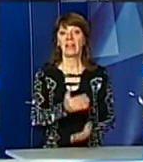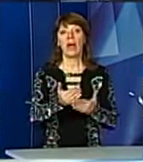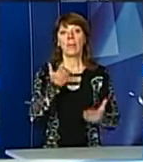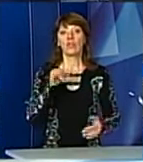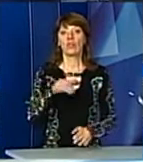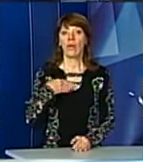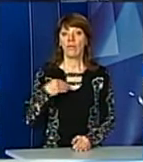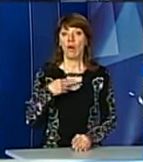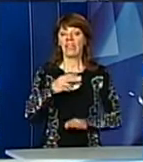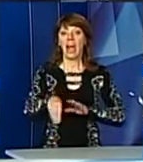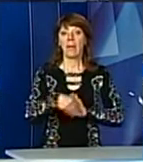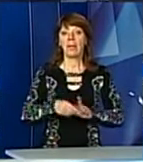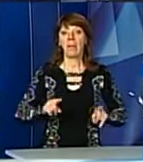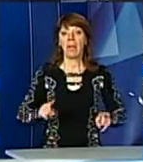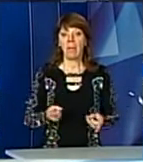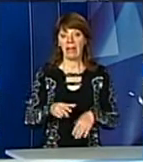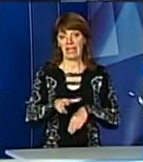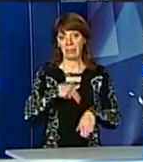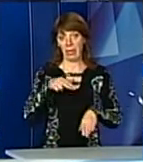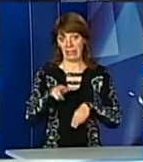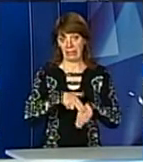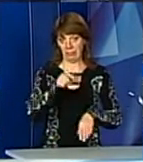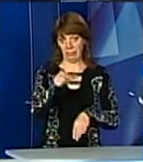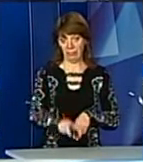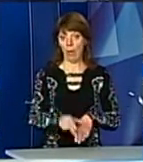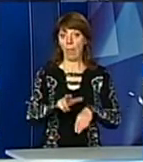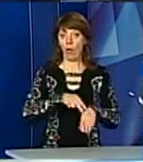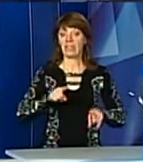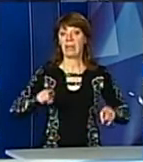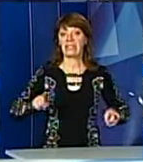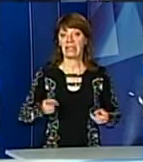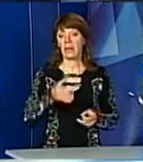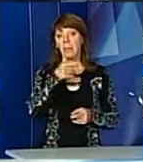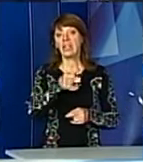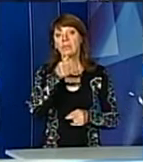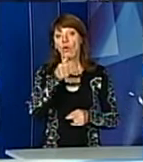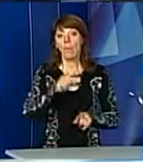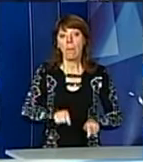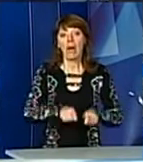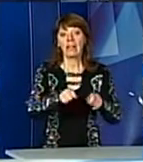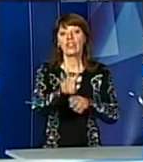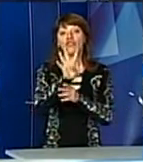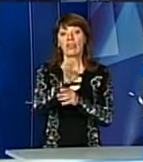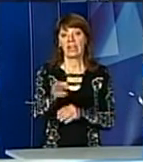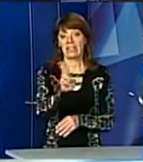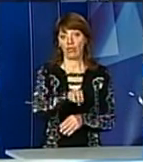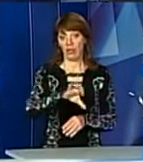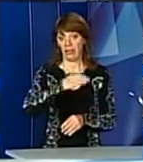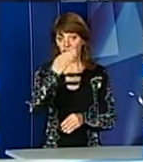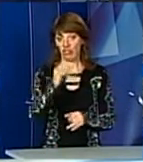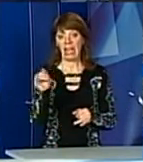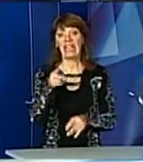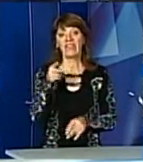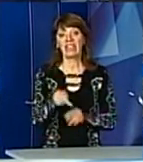Напередодні у Львові на хабарі спіймали інспектора патрульної поліції. Полісмена затримали при спробі передати 400 доларів США